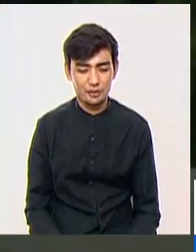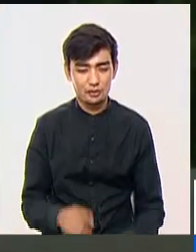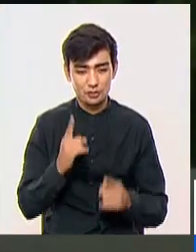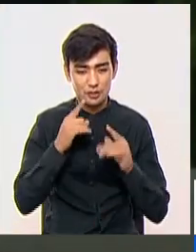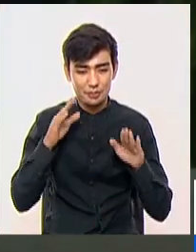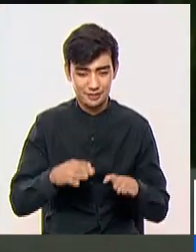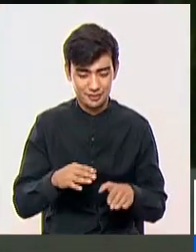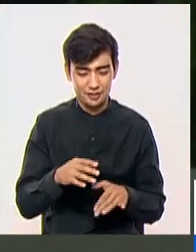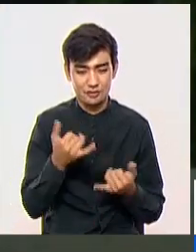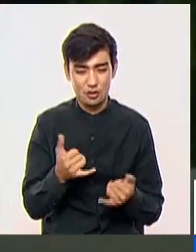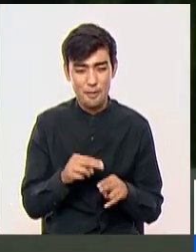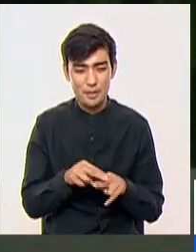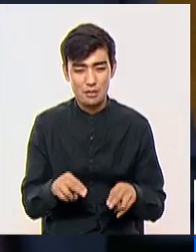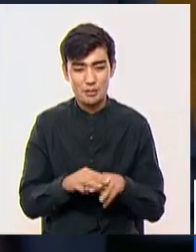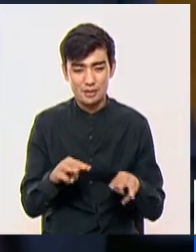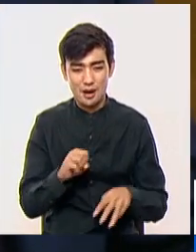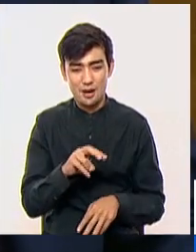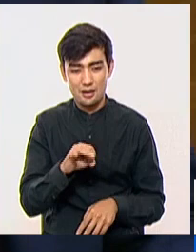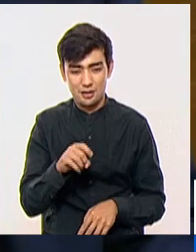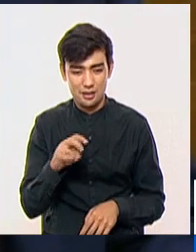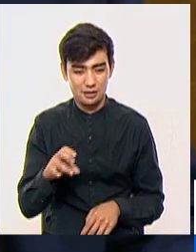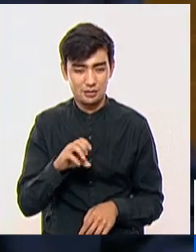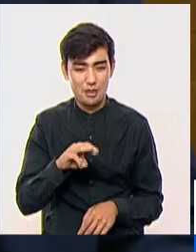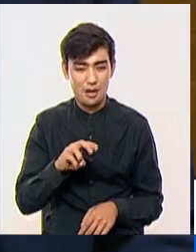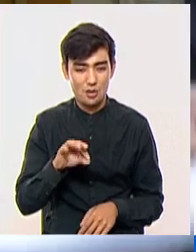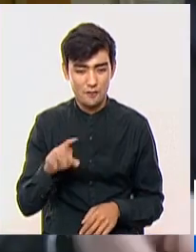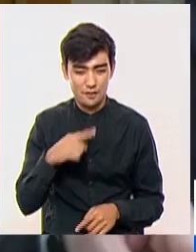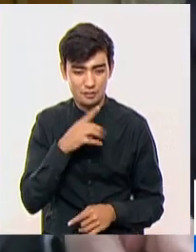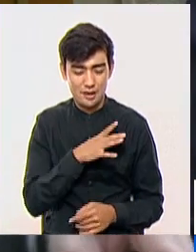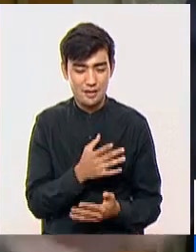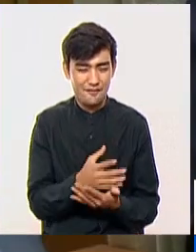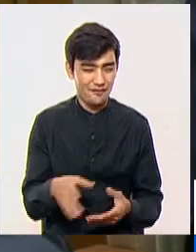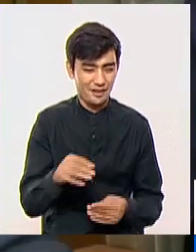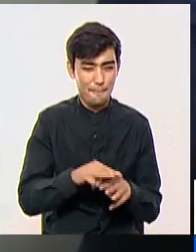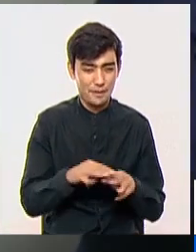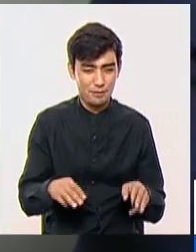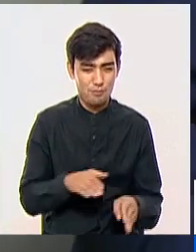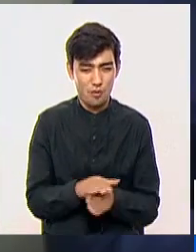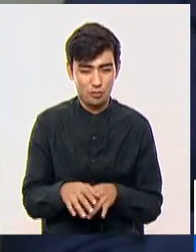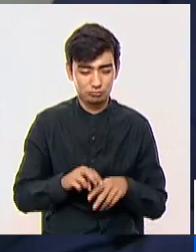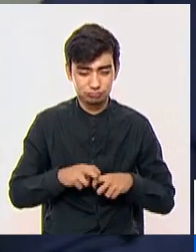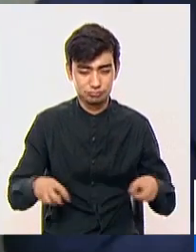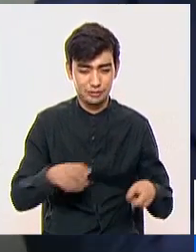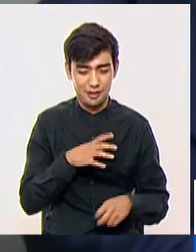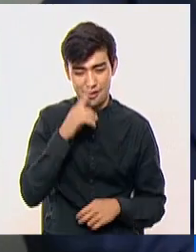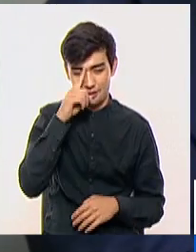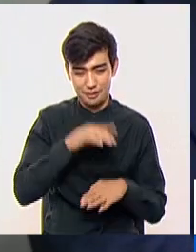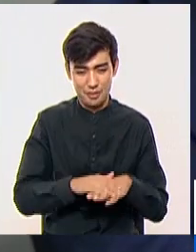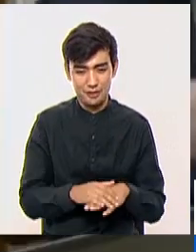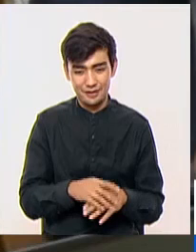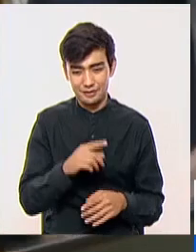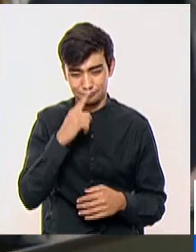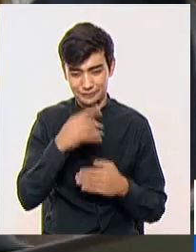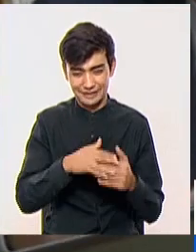Мәжілістің отырыс залына бүгін премьер-министр Әлихан Смайылов бастаған барлық министрлер түгел жиналды. Үкімет бүгін алдағы 3